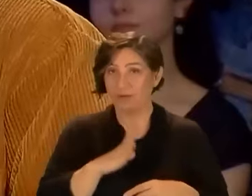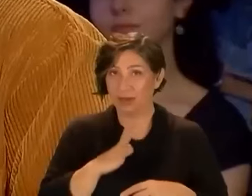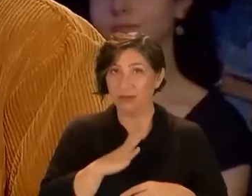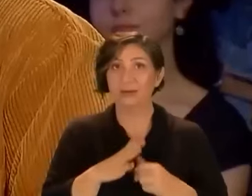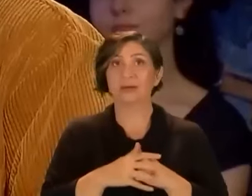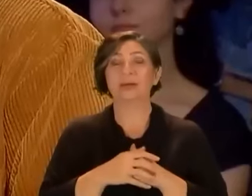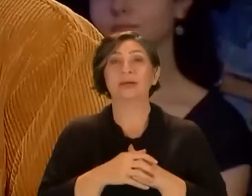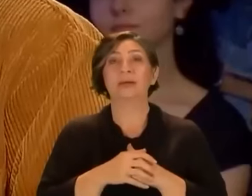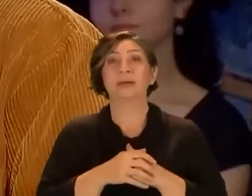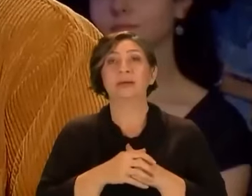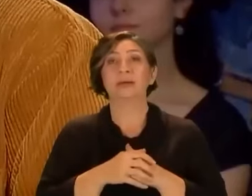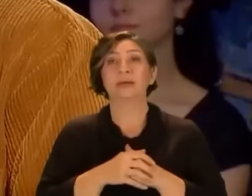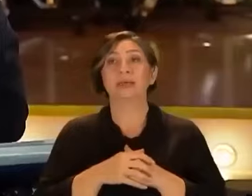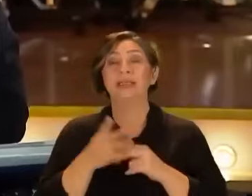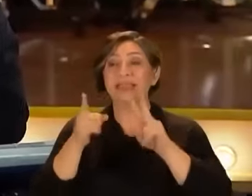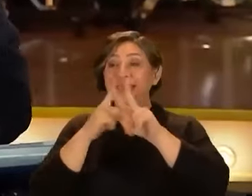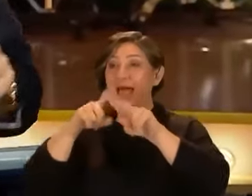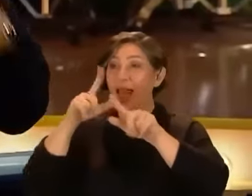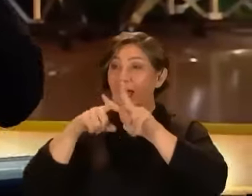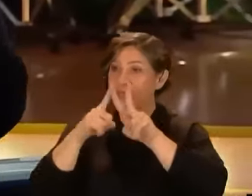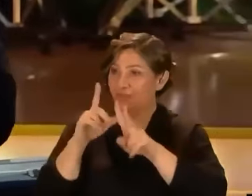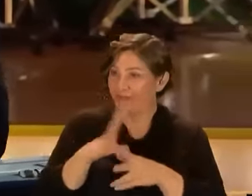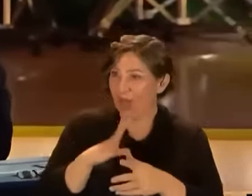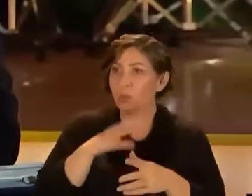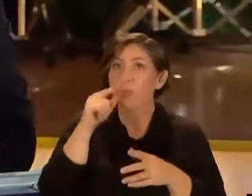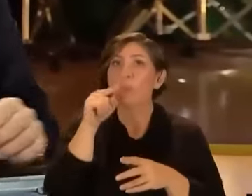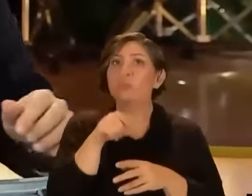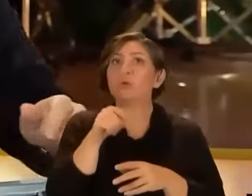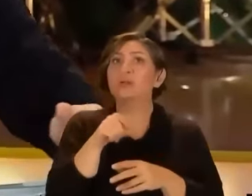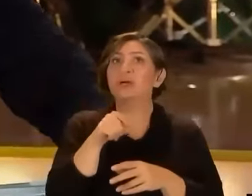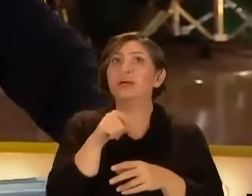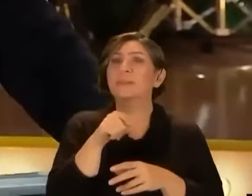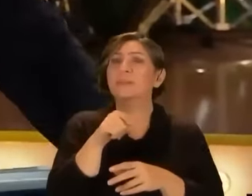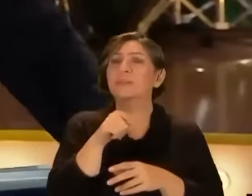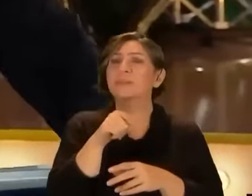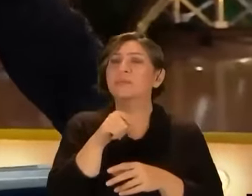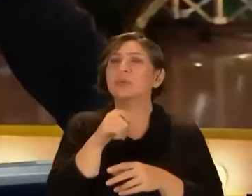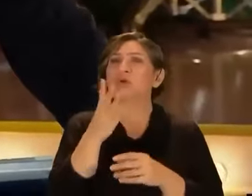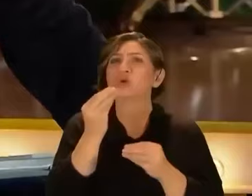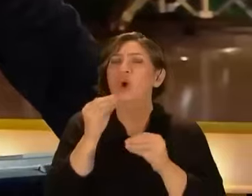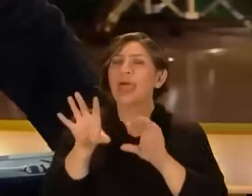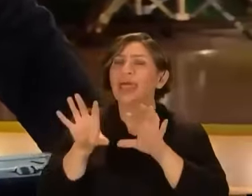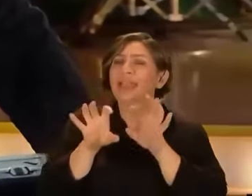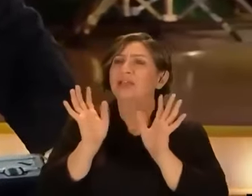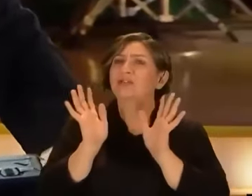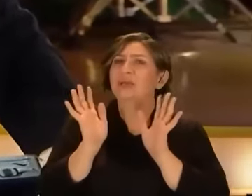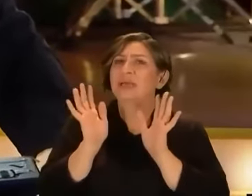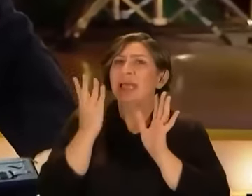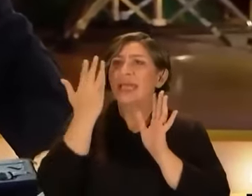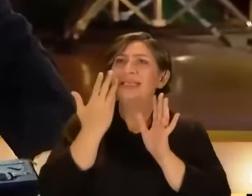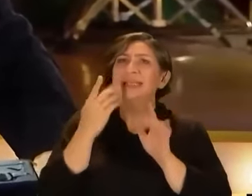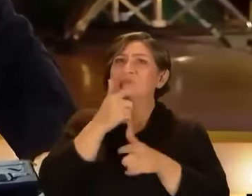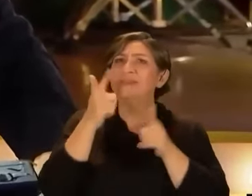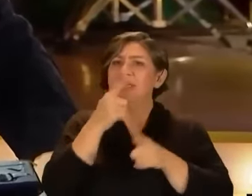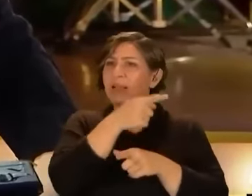var. Ve Nalan var. Yani buradaki tabii ki bu çok etkileyici